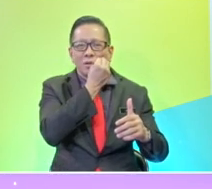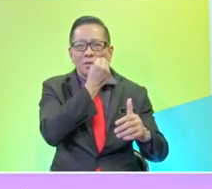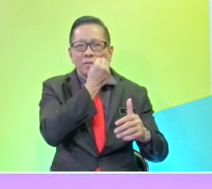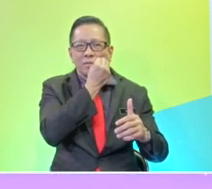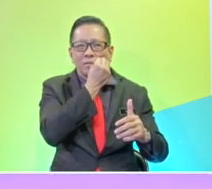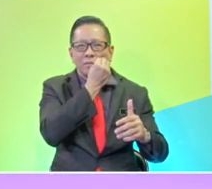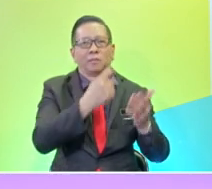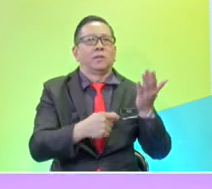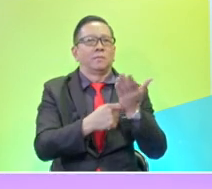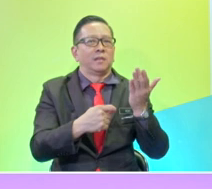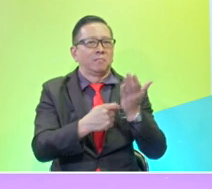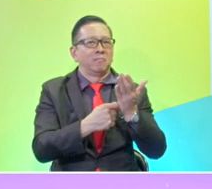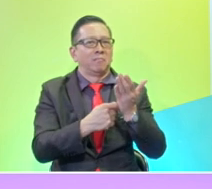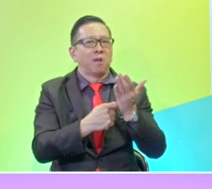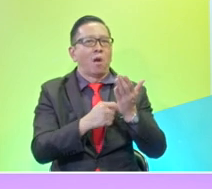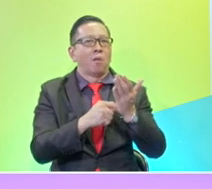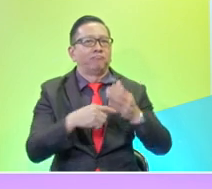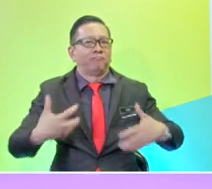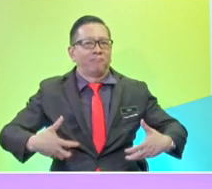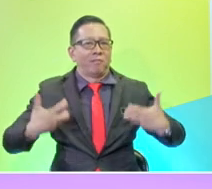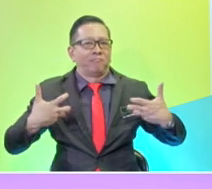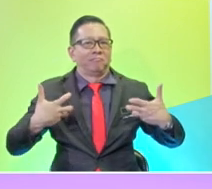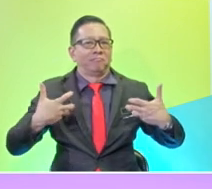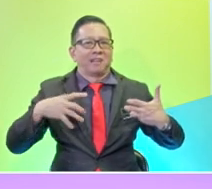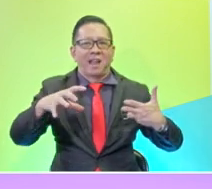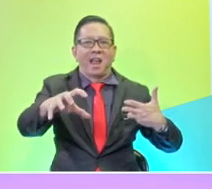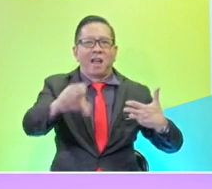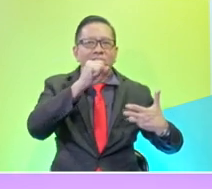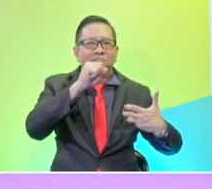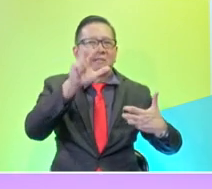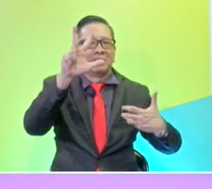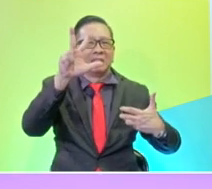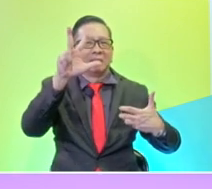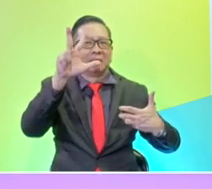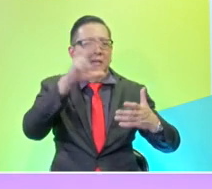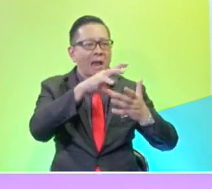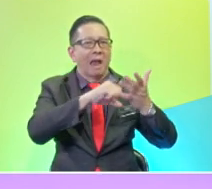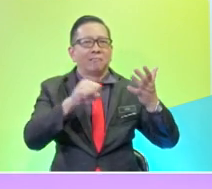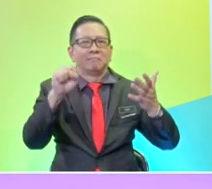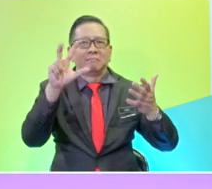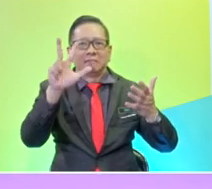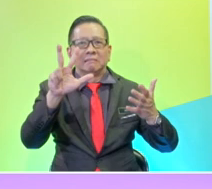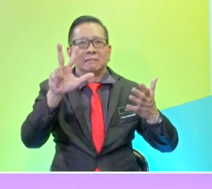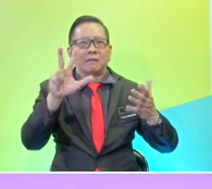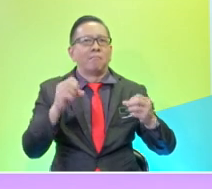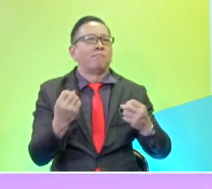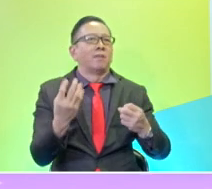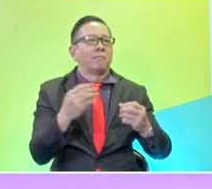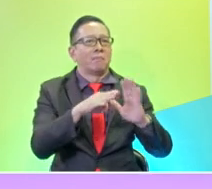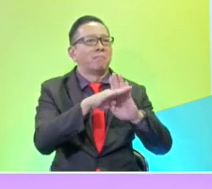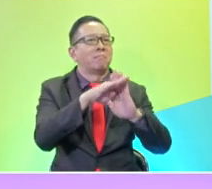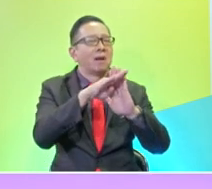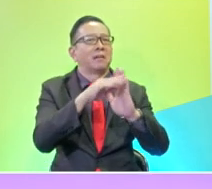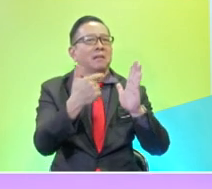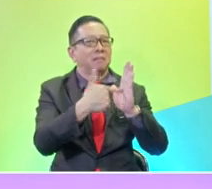tiba-tiba datang seekor monyet mencabut tiga Kuntum bunga tersebut berapakah Baki